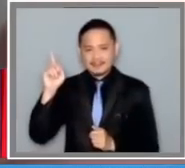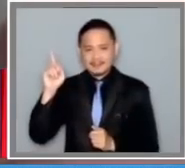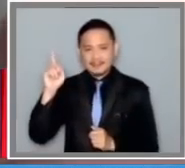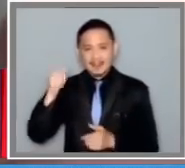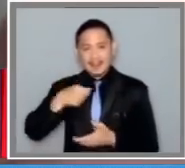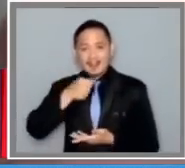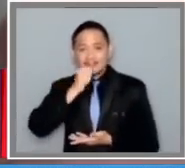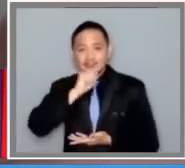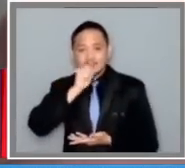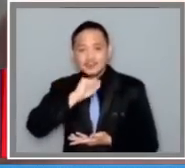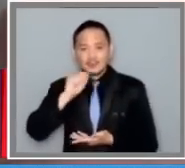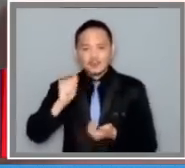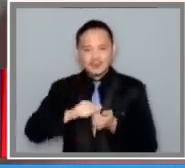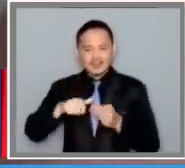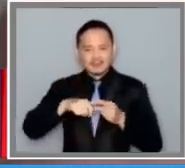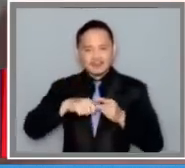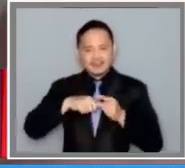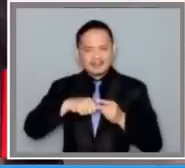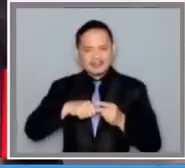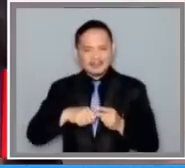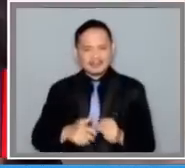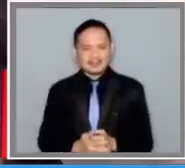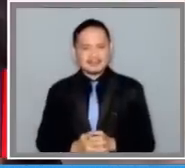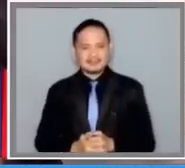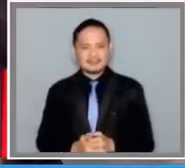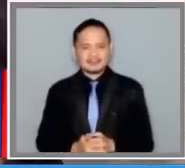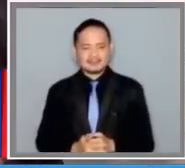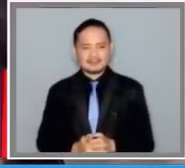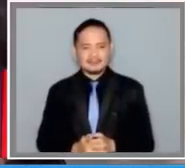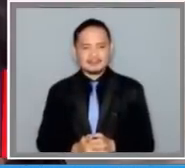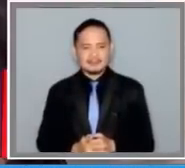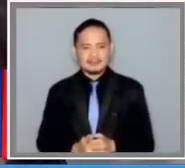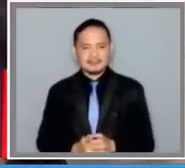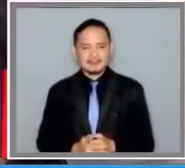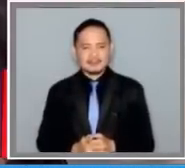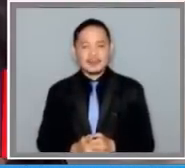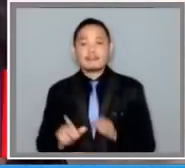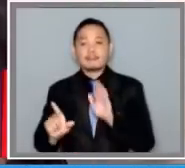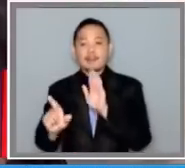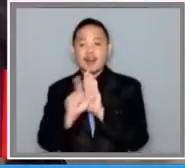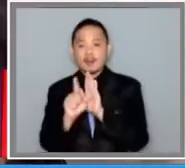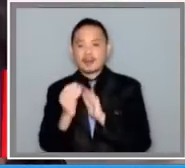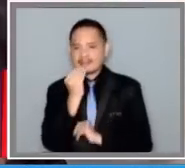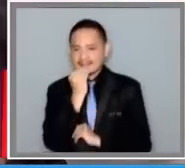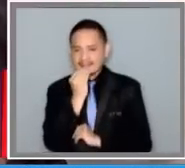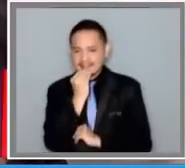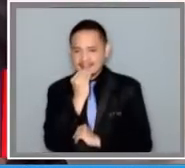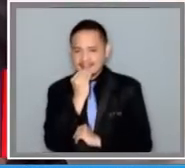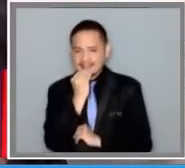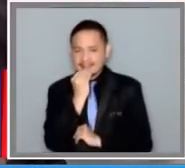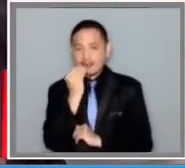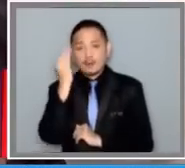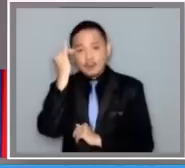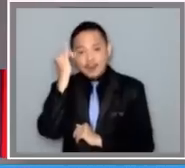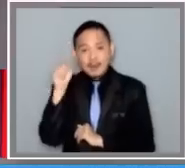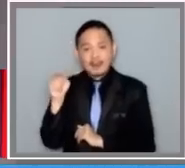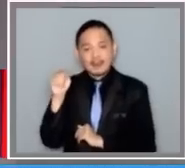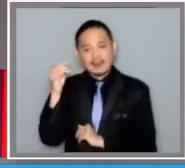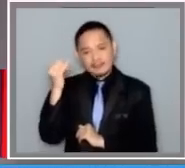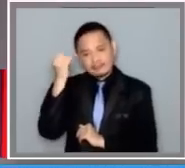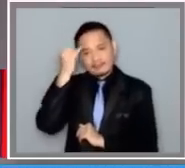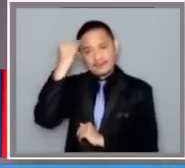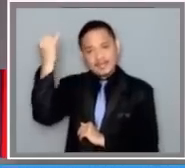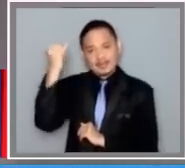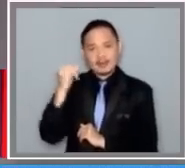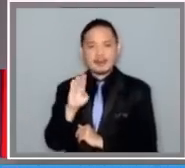na nga, unahan na. Uunahan na kita ha, bawal tikman pala yan. Kasi imbensyon yan ng isang biotechnologist